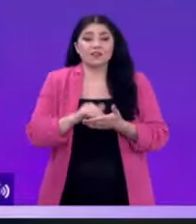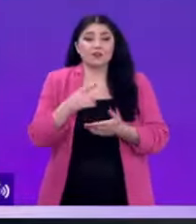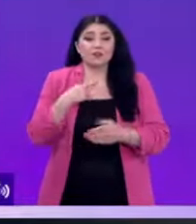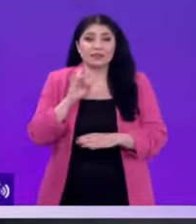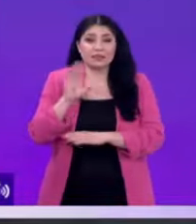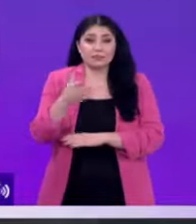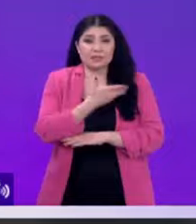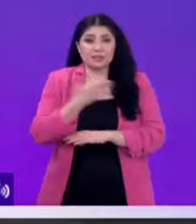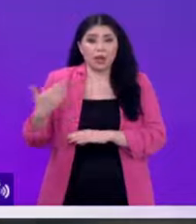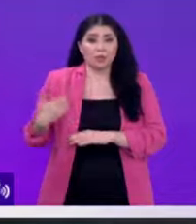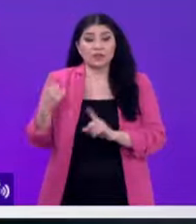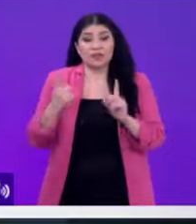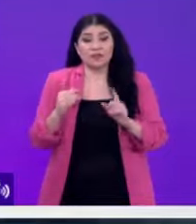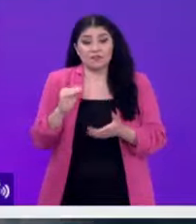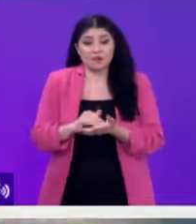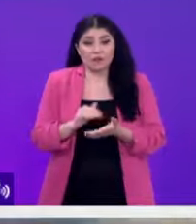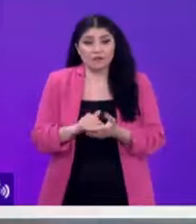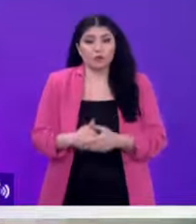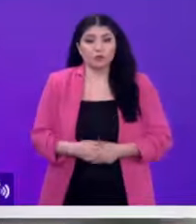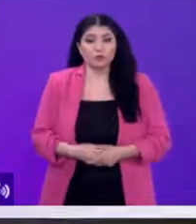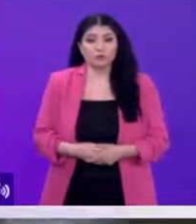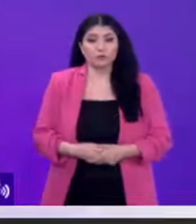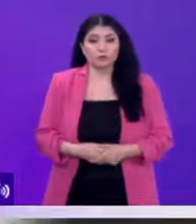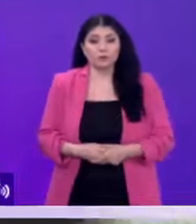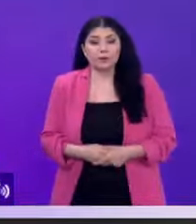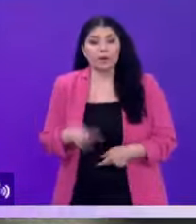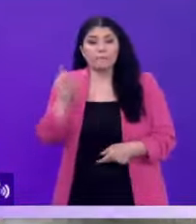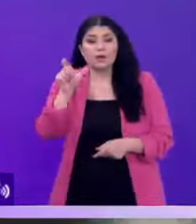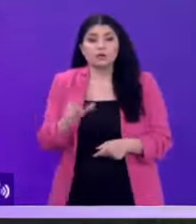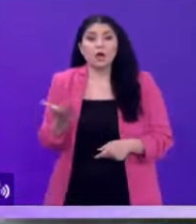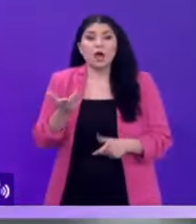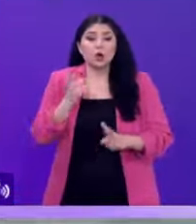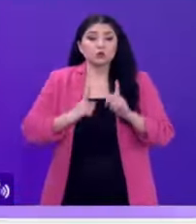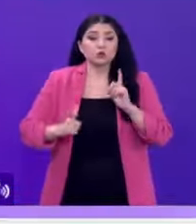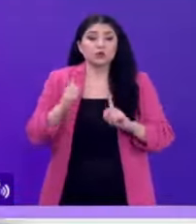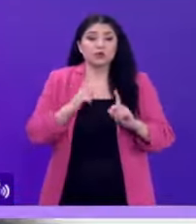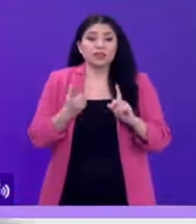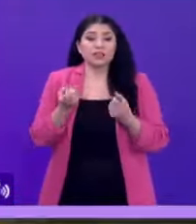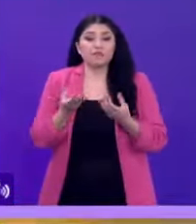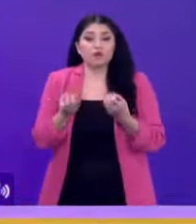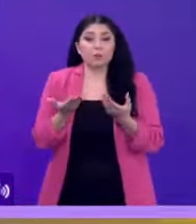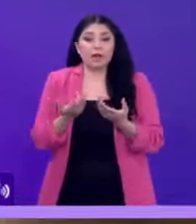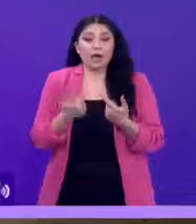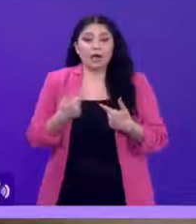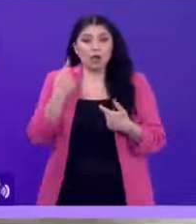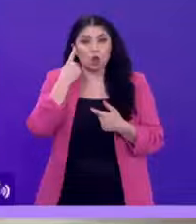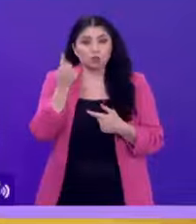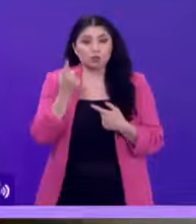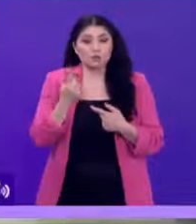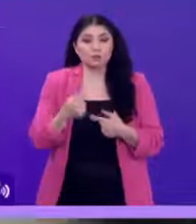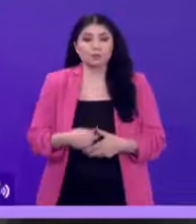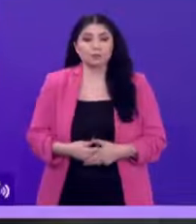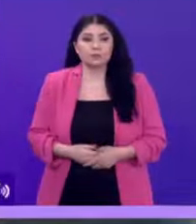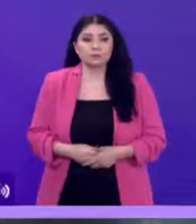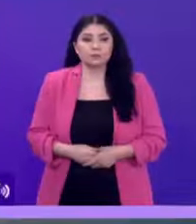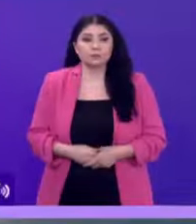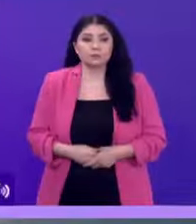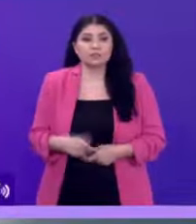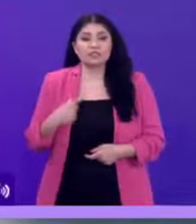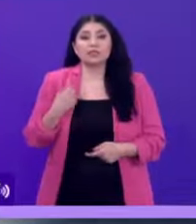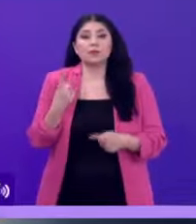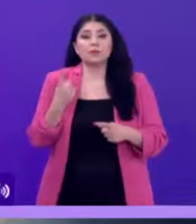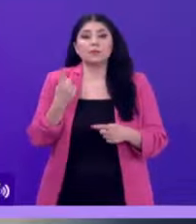de la București dacă va fi nevoie. Persoanele care sunt rănite, din informațiile care le avem, sunt dintre